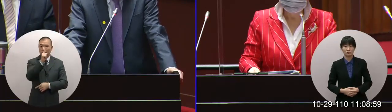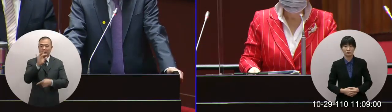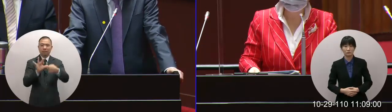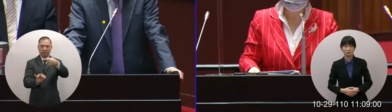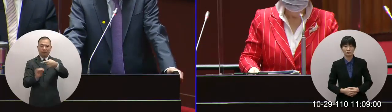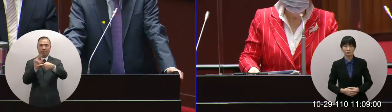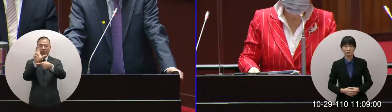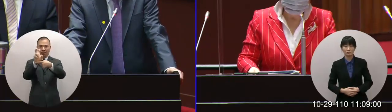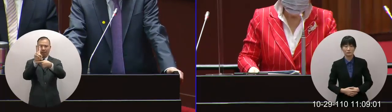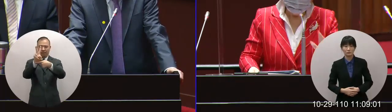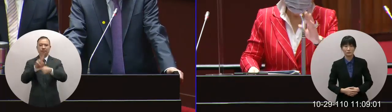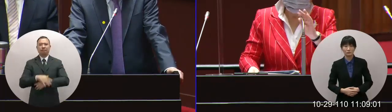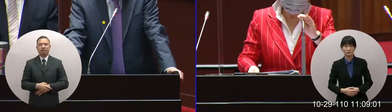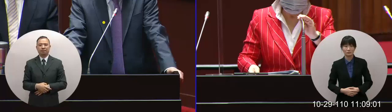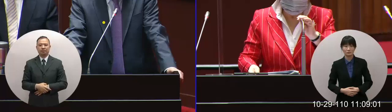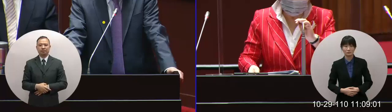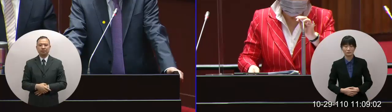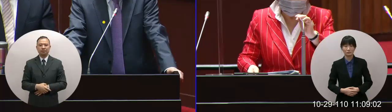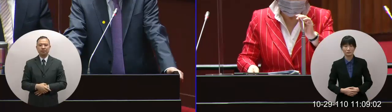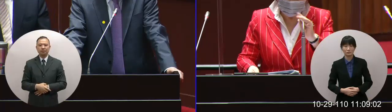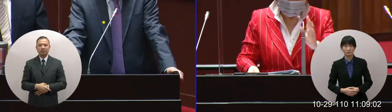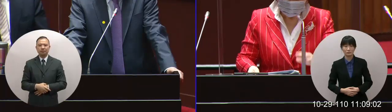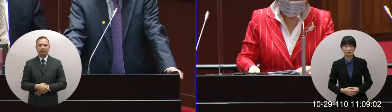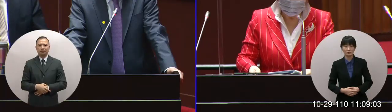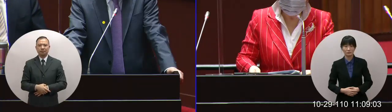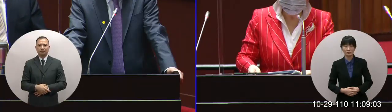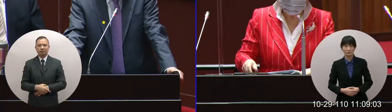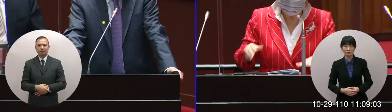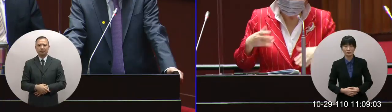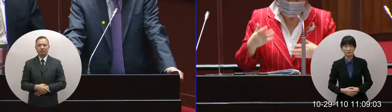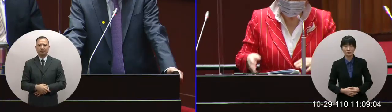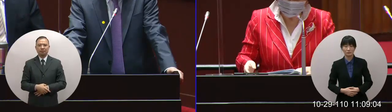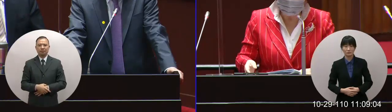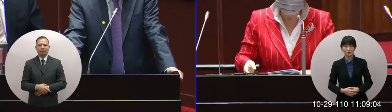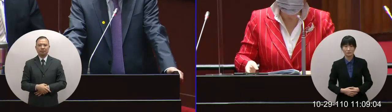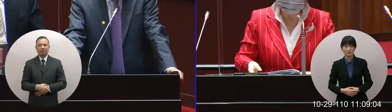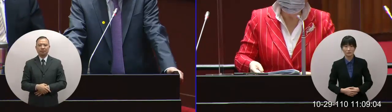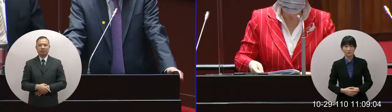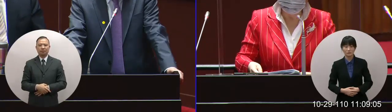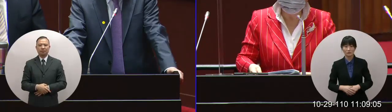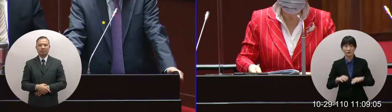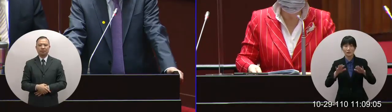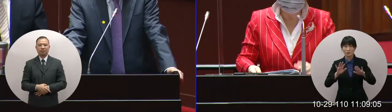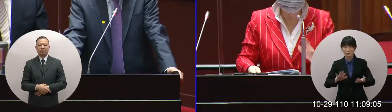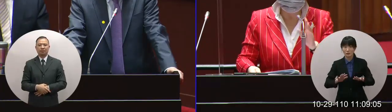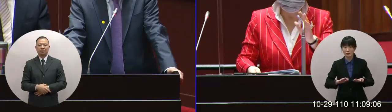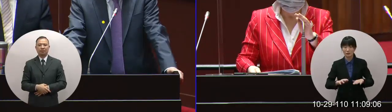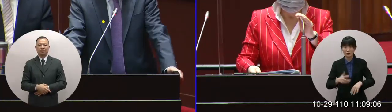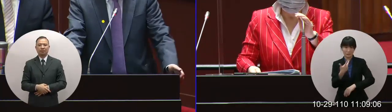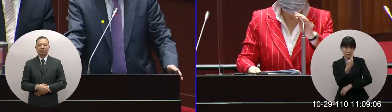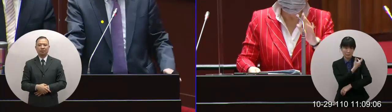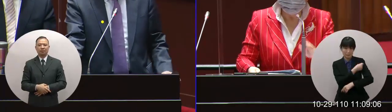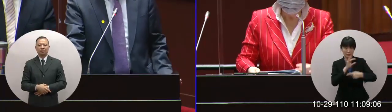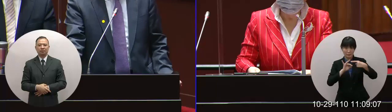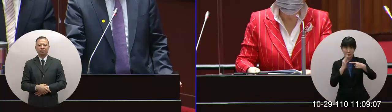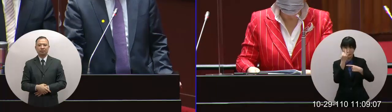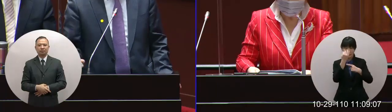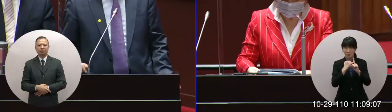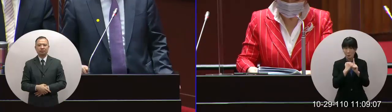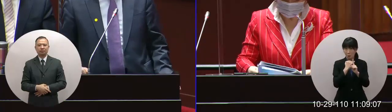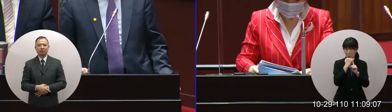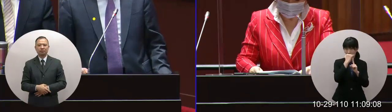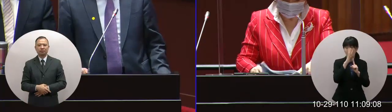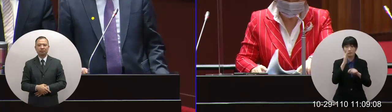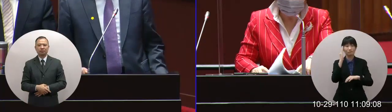72%。 好，那这个我们这个就是我们有这么高的注射率，其实我们政